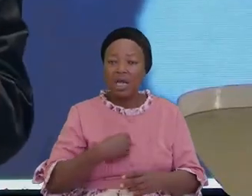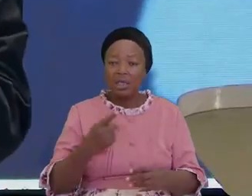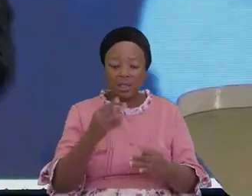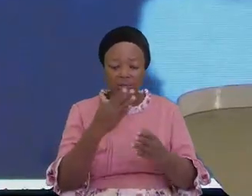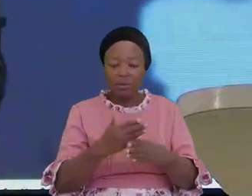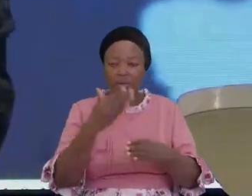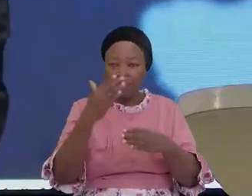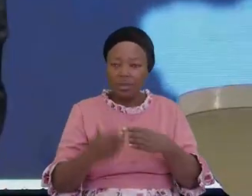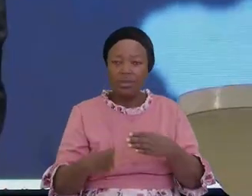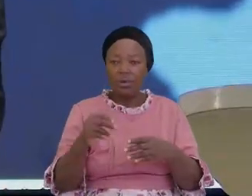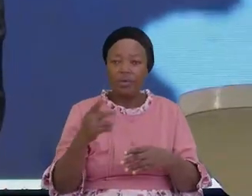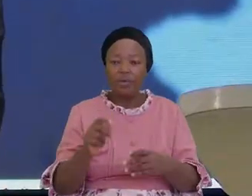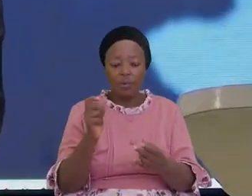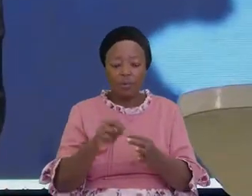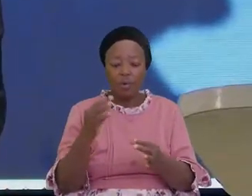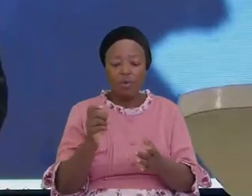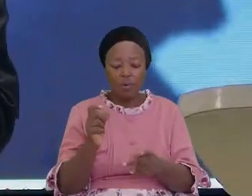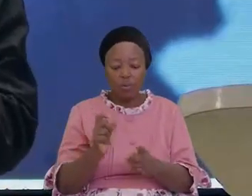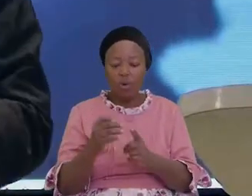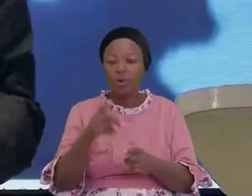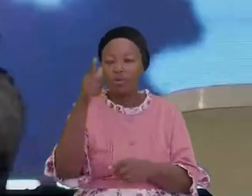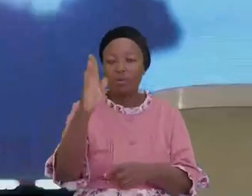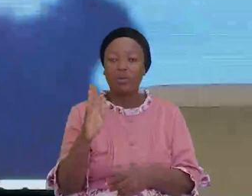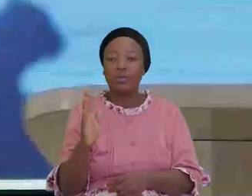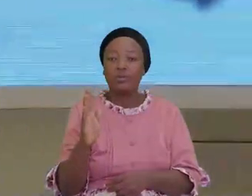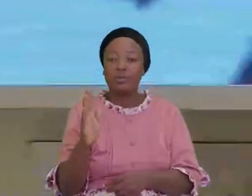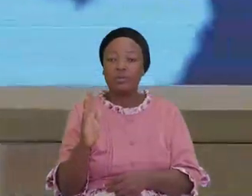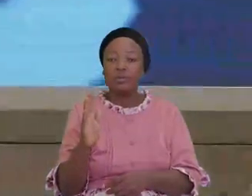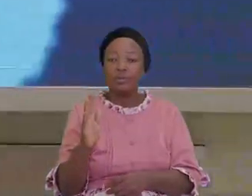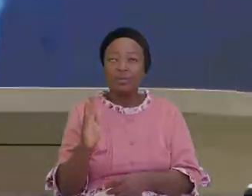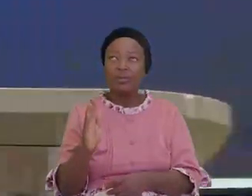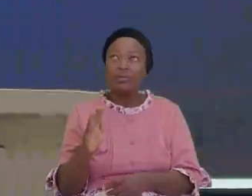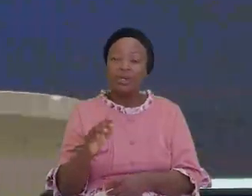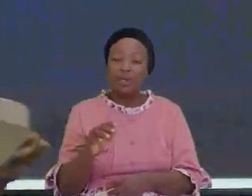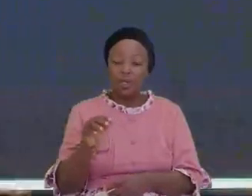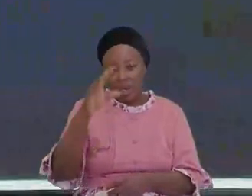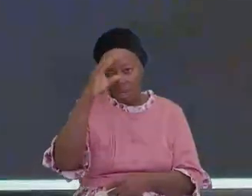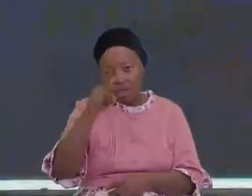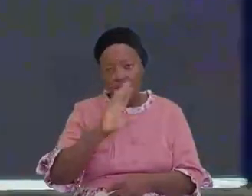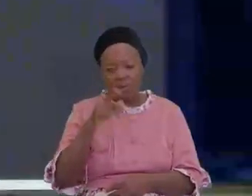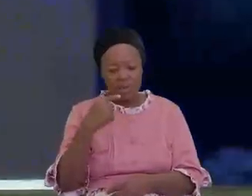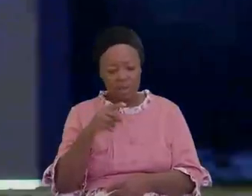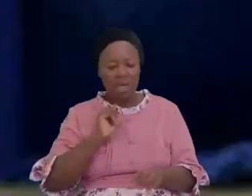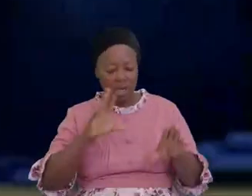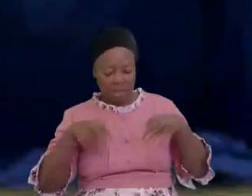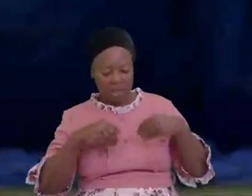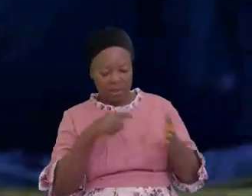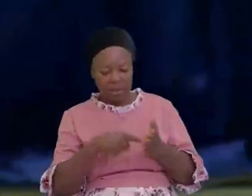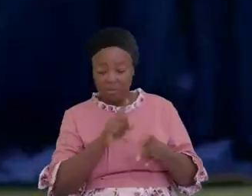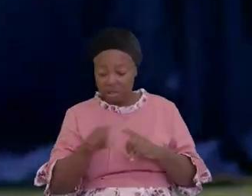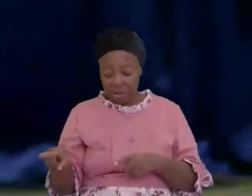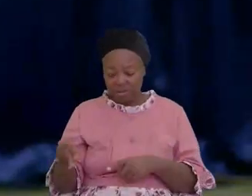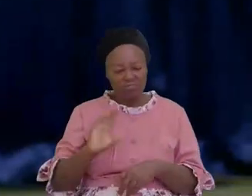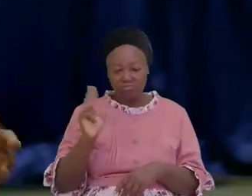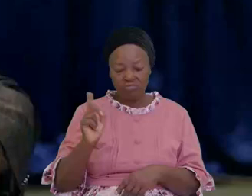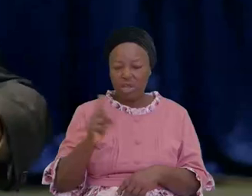Et la totalité, l'entièreté de la parole de Dieu. Il ne dit pas, bon, j'accepte ceci, je n'accepte pas